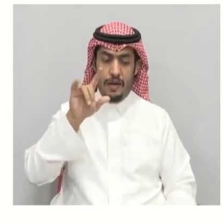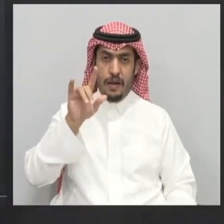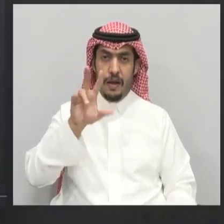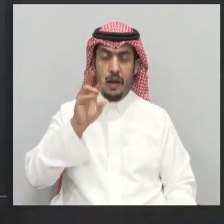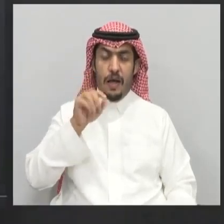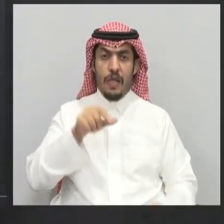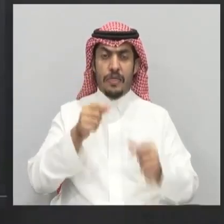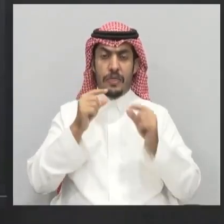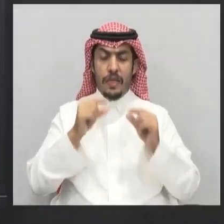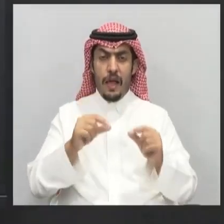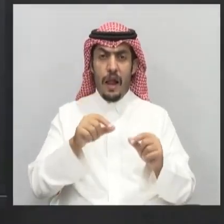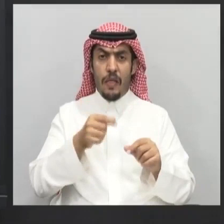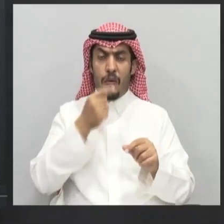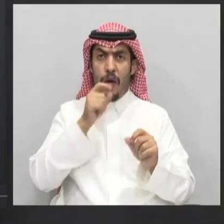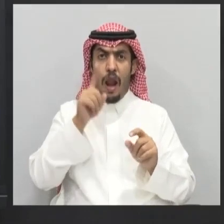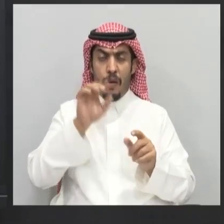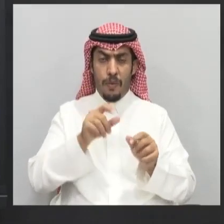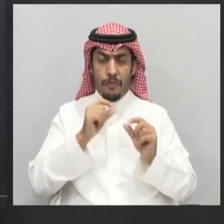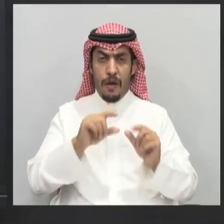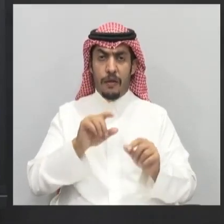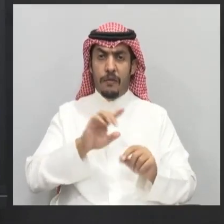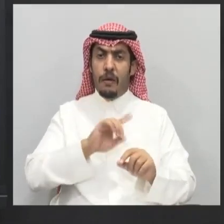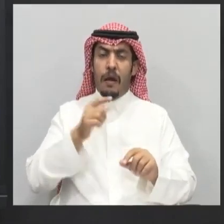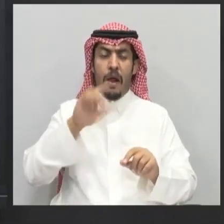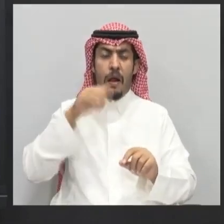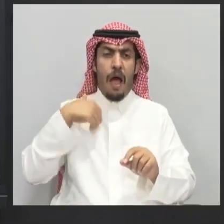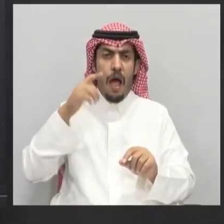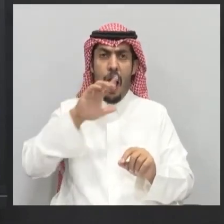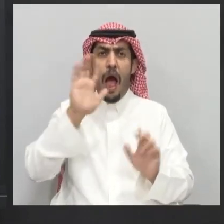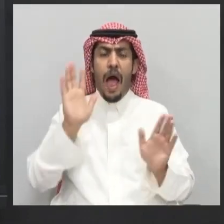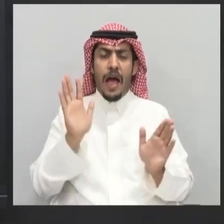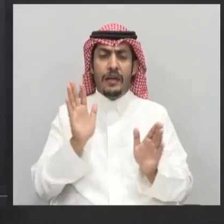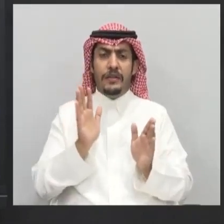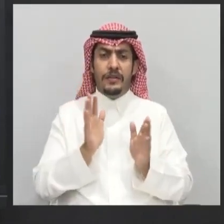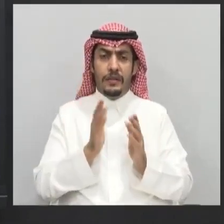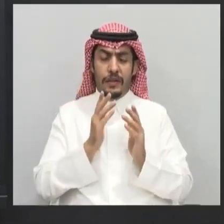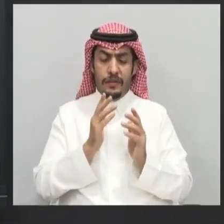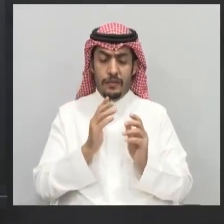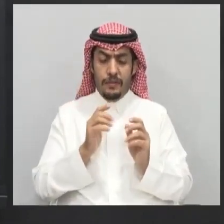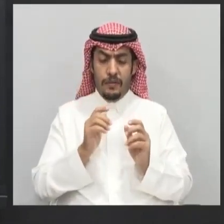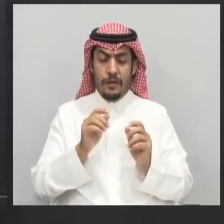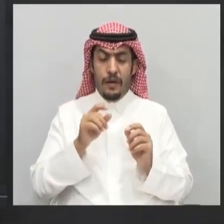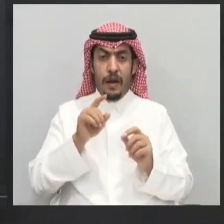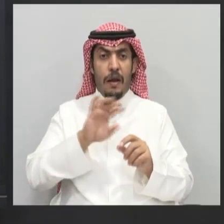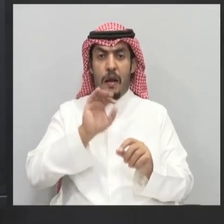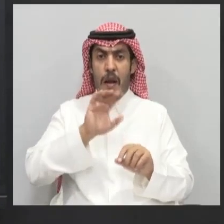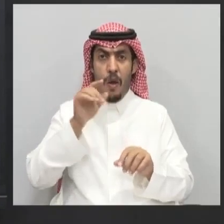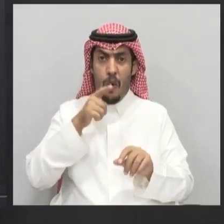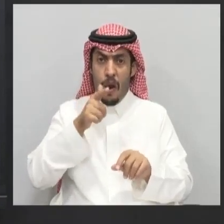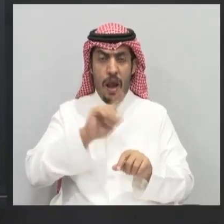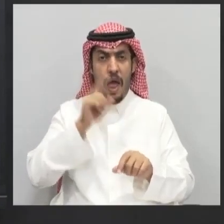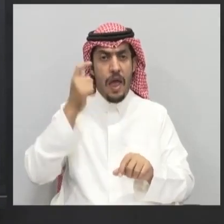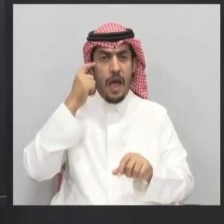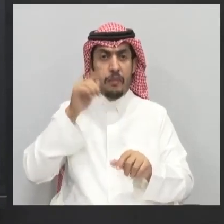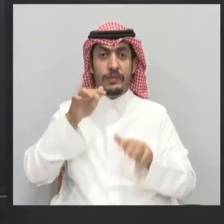اثبات على هذا التوحيد العظيم لا يعلم من في كما قال الله سبحانه قل لا يعلم من في